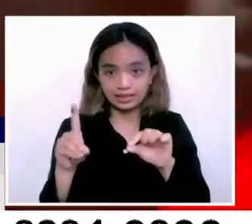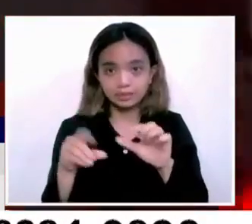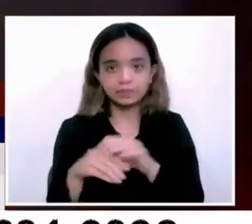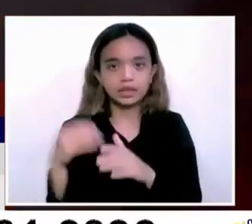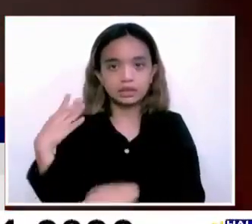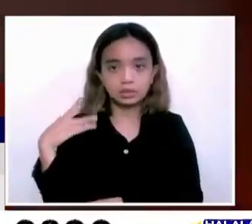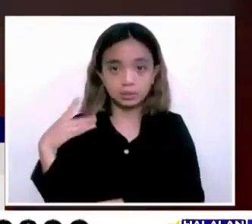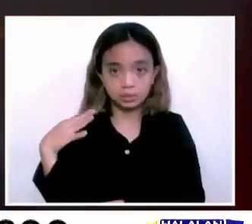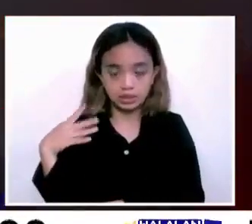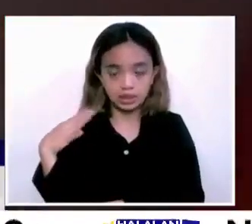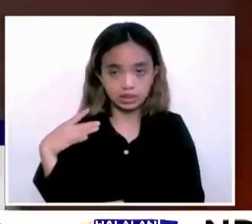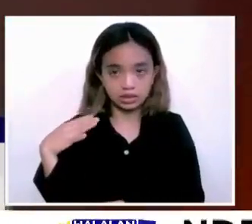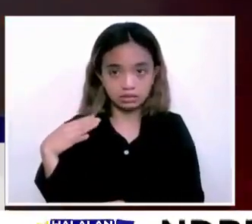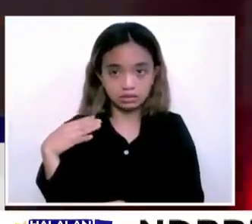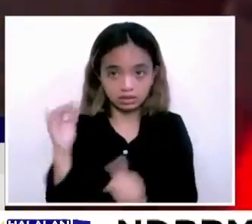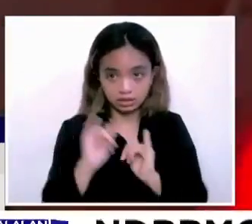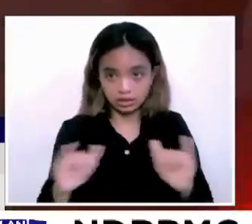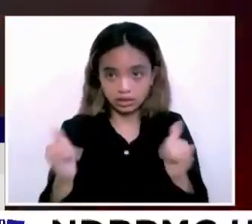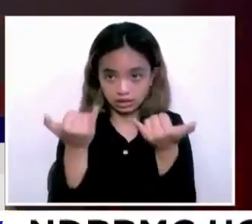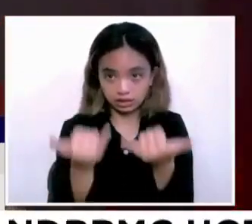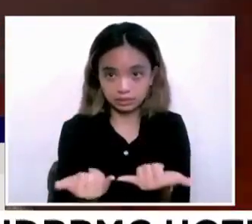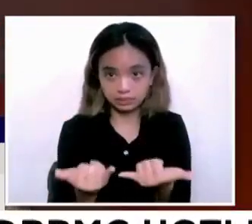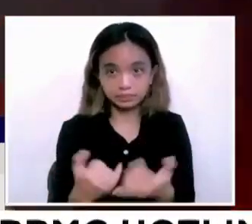pa hanggang sa ngayon.